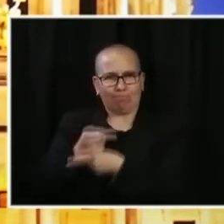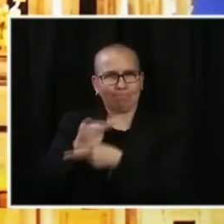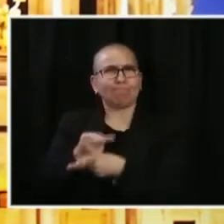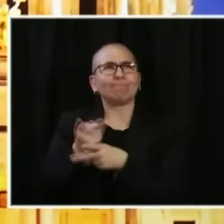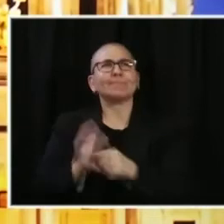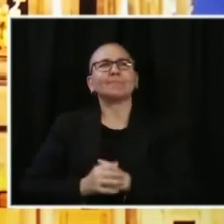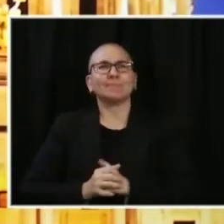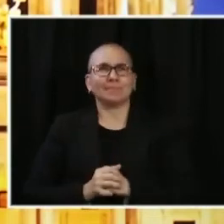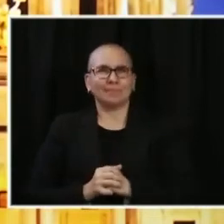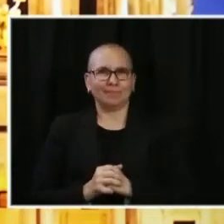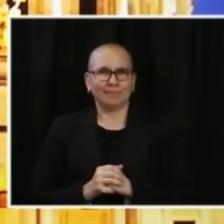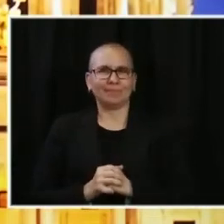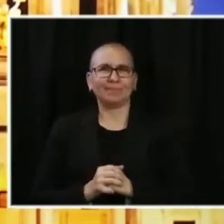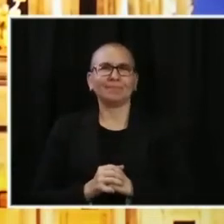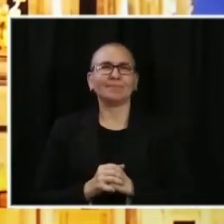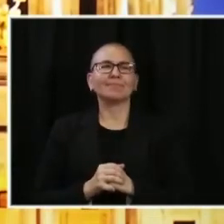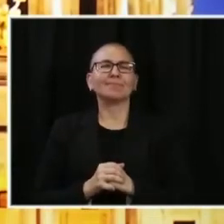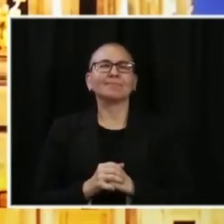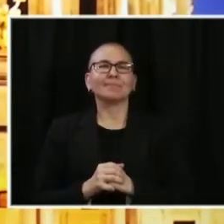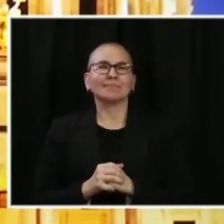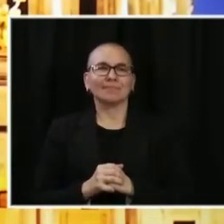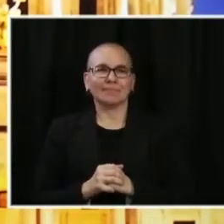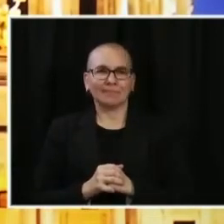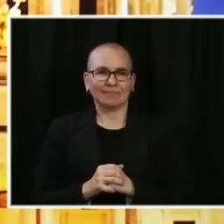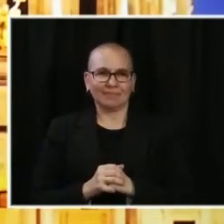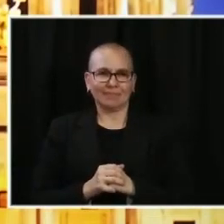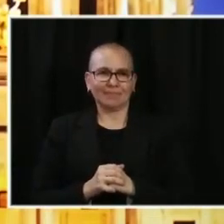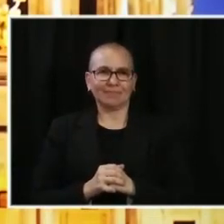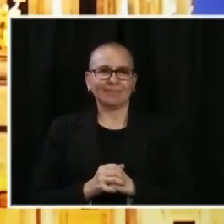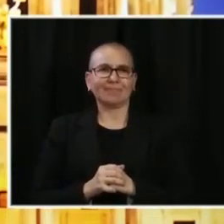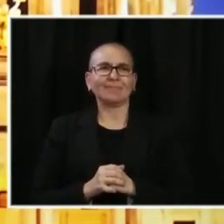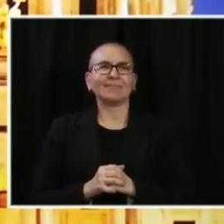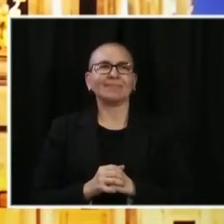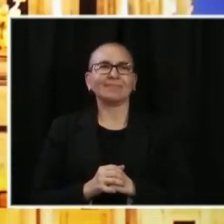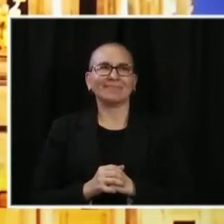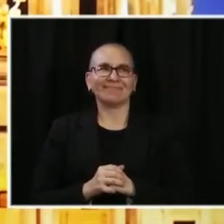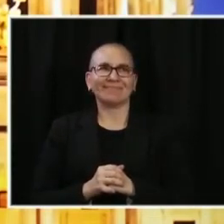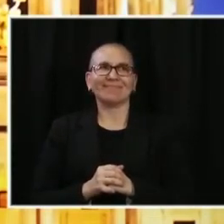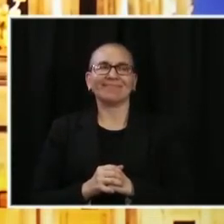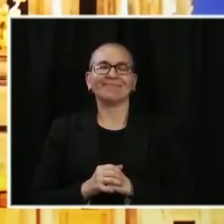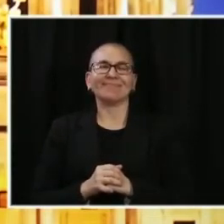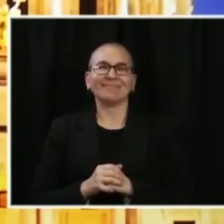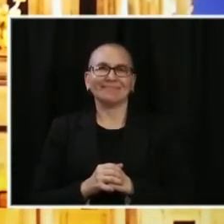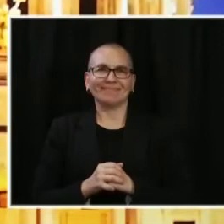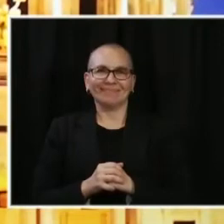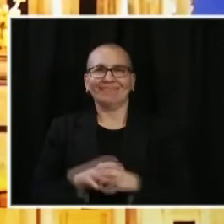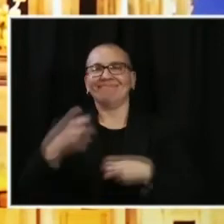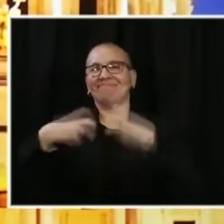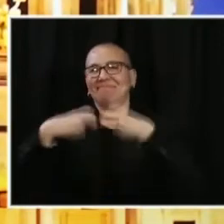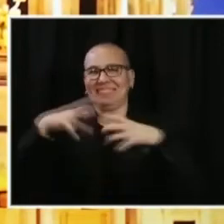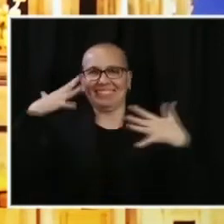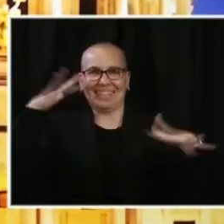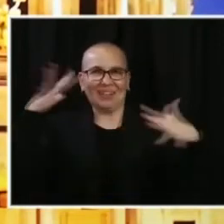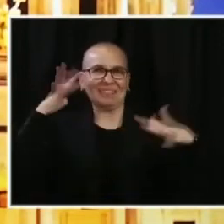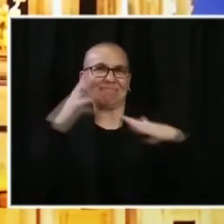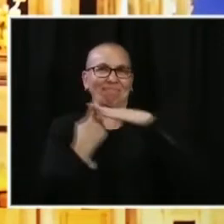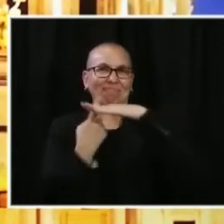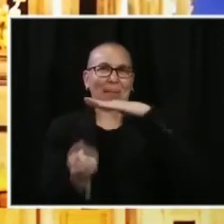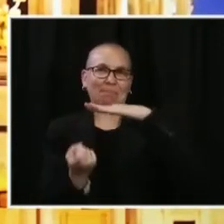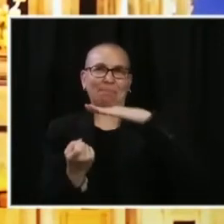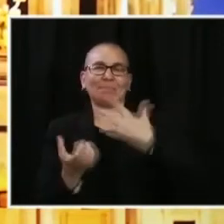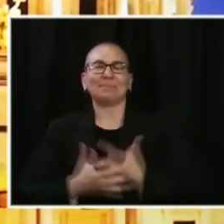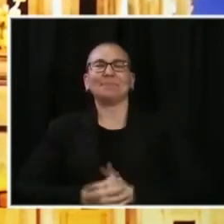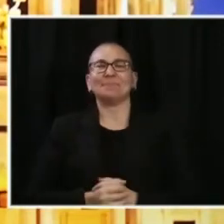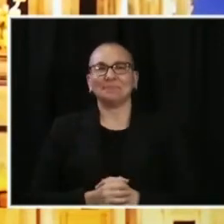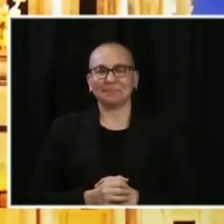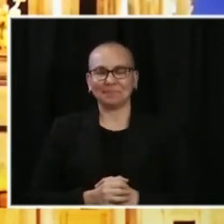chi tự chế tạo trong bộ đi nhớ tôi chờ gì tôi nó hả nó bỏ nhớ tôi hỏi gì thì ở lúc bé lúc